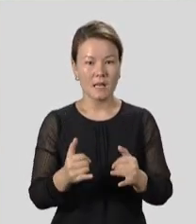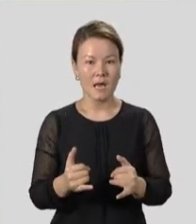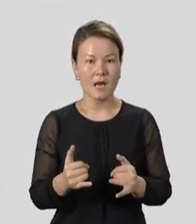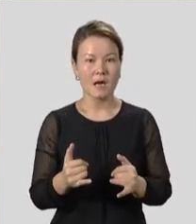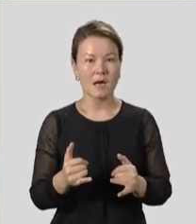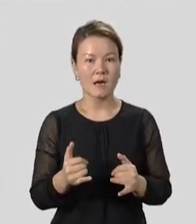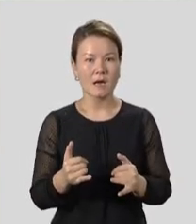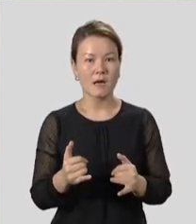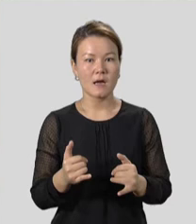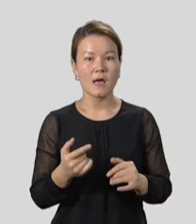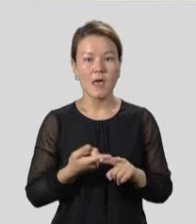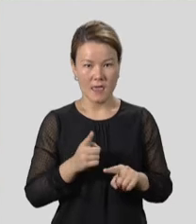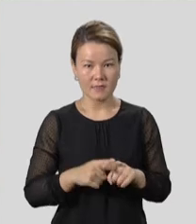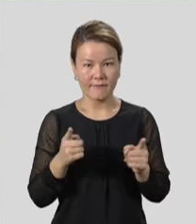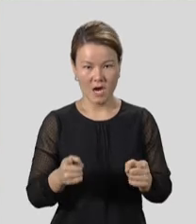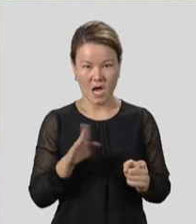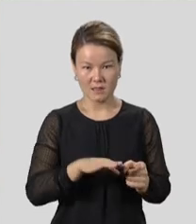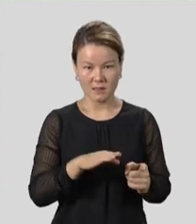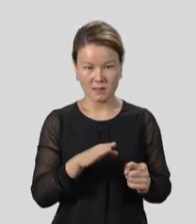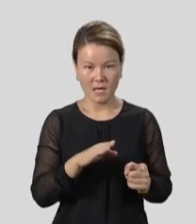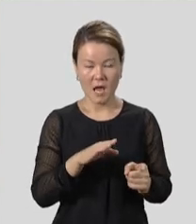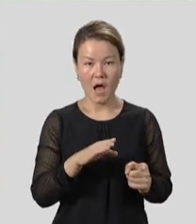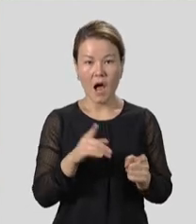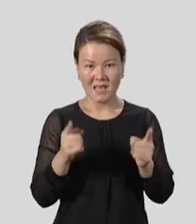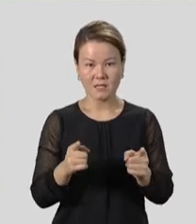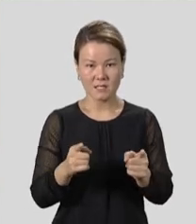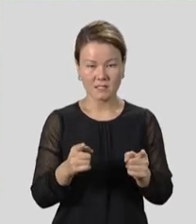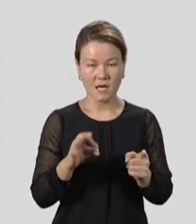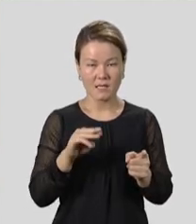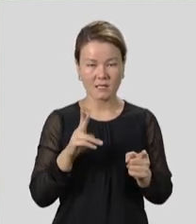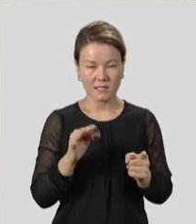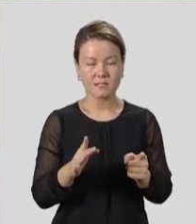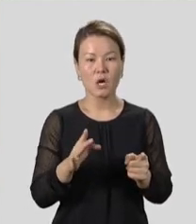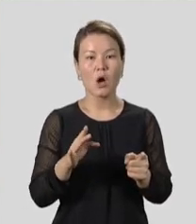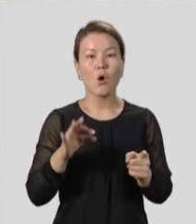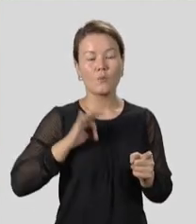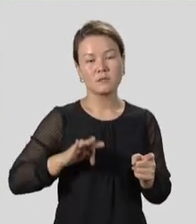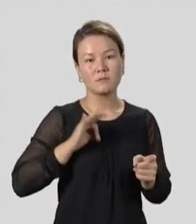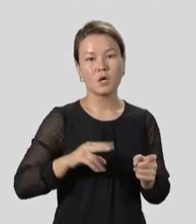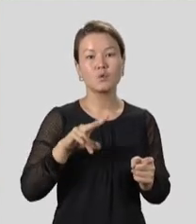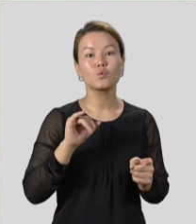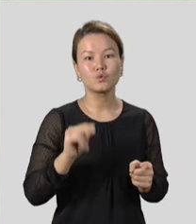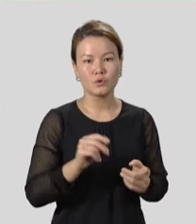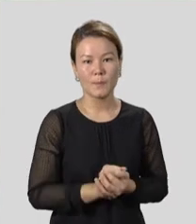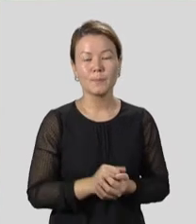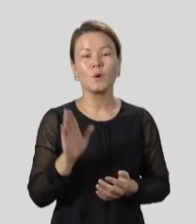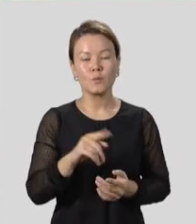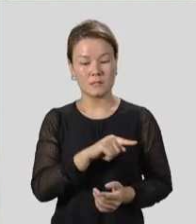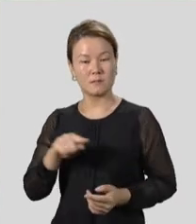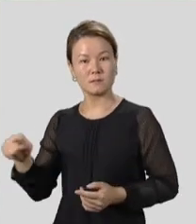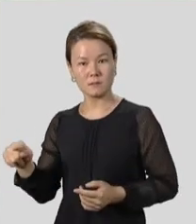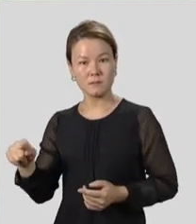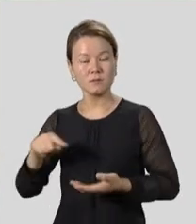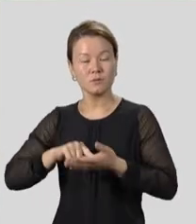этого отрезка также употребляется термин луч. Пусть на координатной прямой